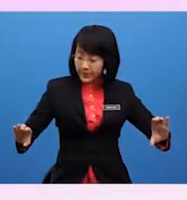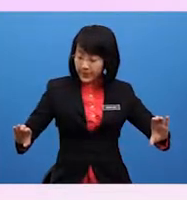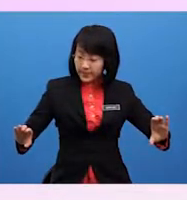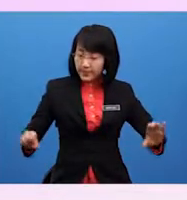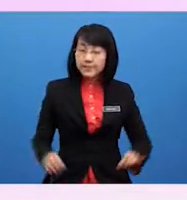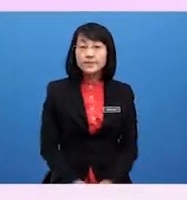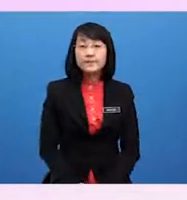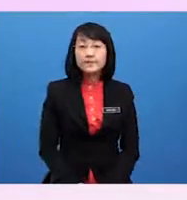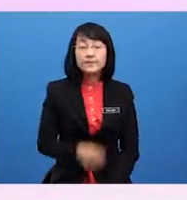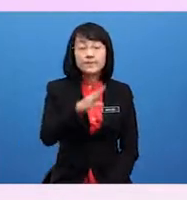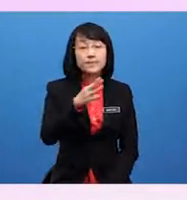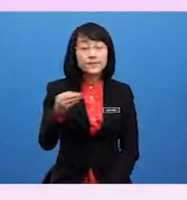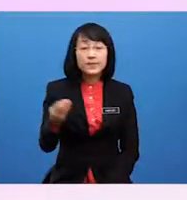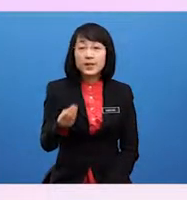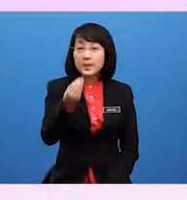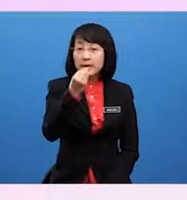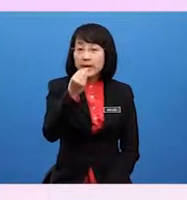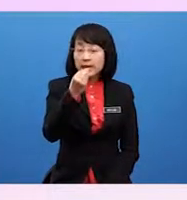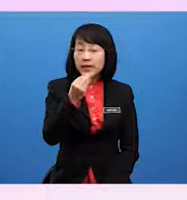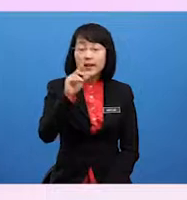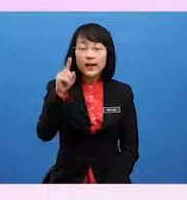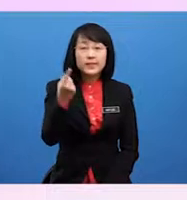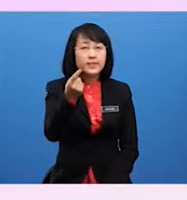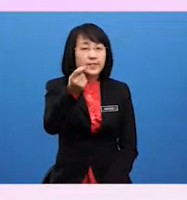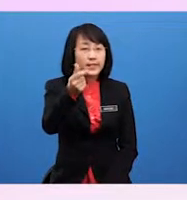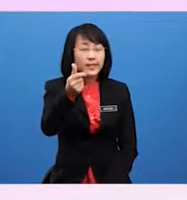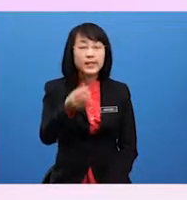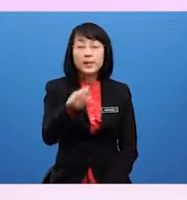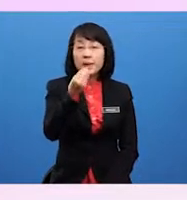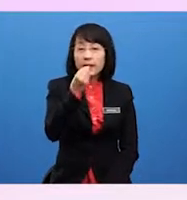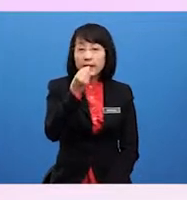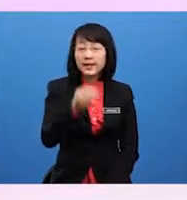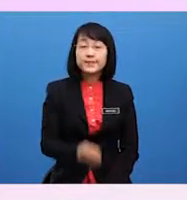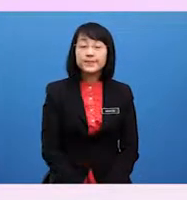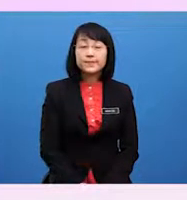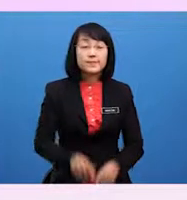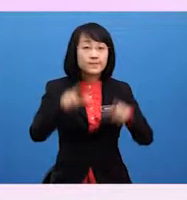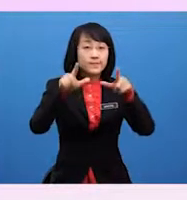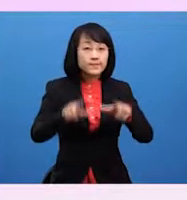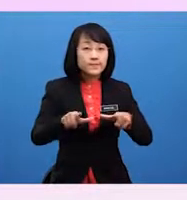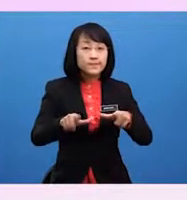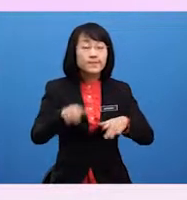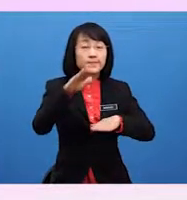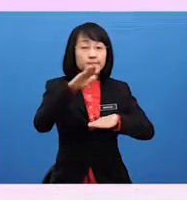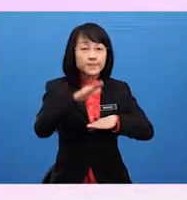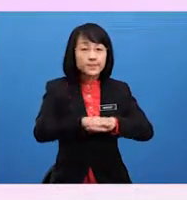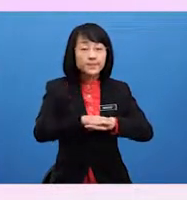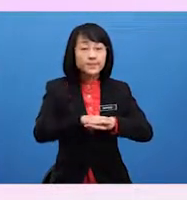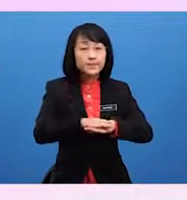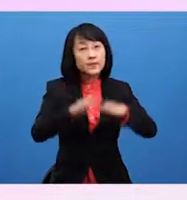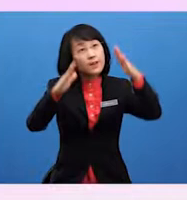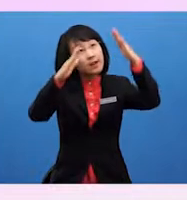piramid dan makan hanya sedikit makanan yang terletak pada aras